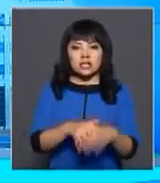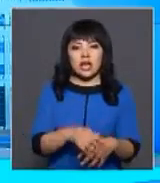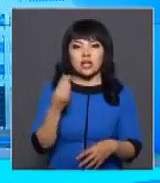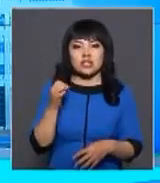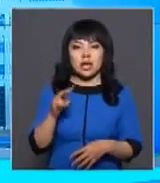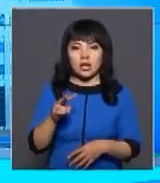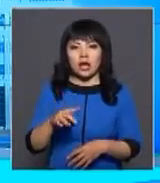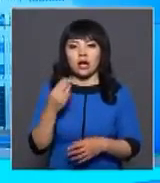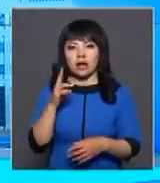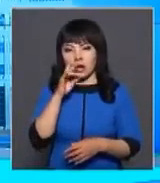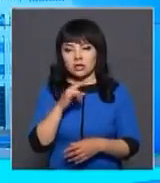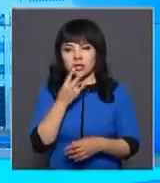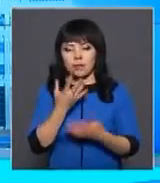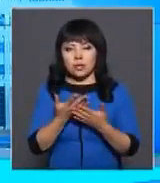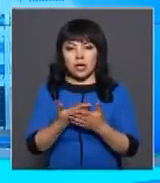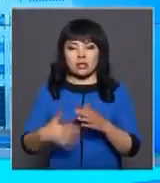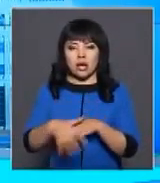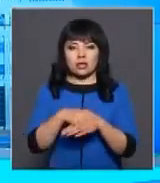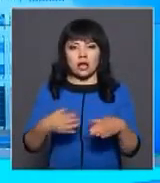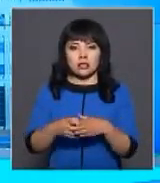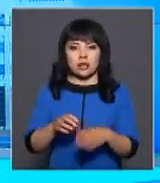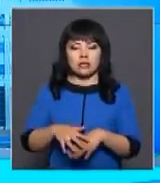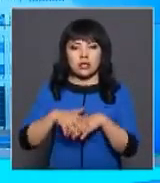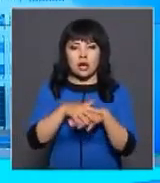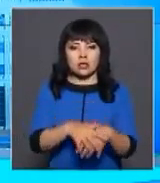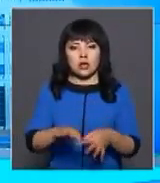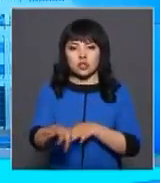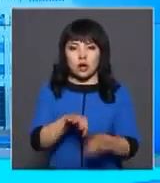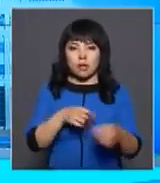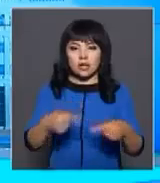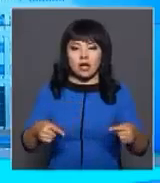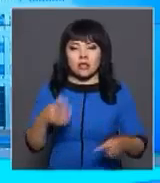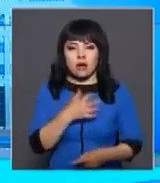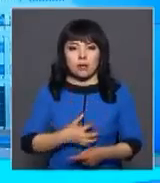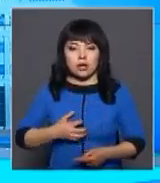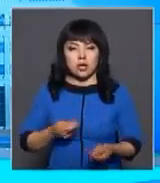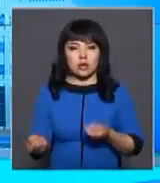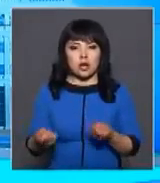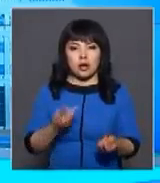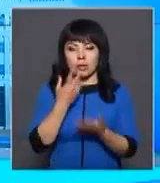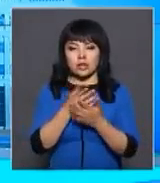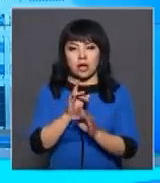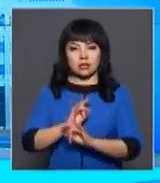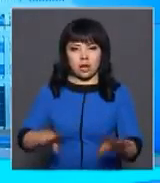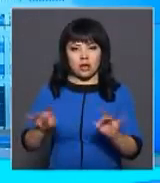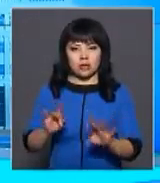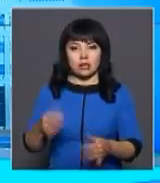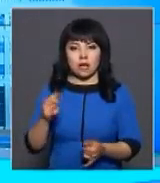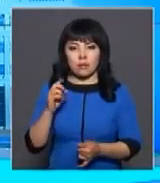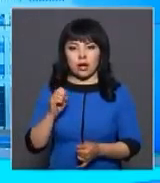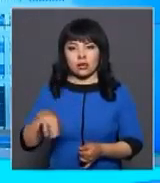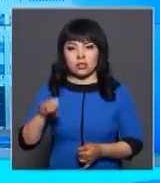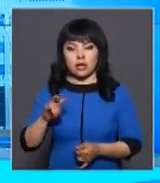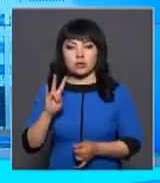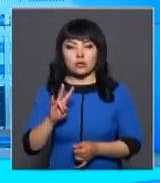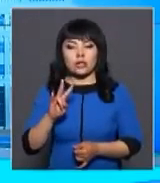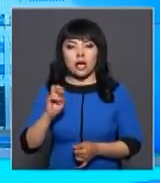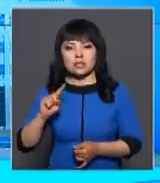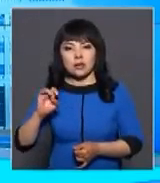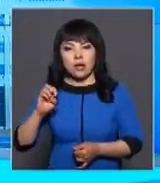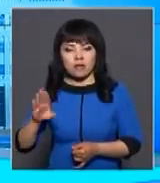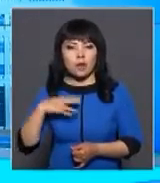бірі ретінде Shell қашаған кенішін игеру жобасында маңызды рөл атқаратынын айтты. Нұрсұлтан Назарбаевты